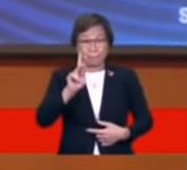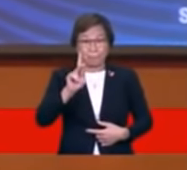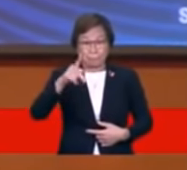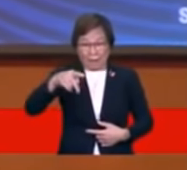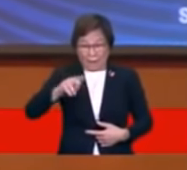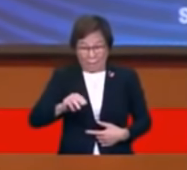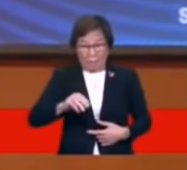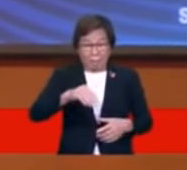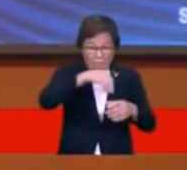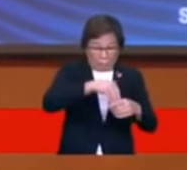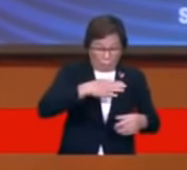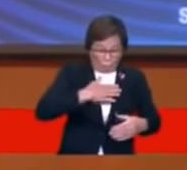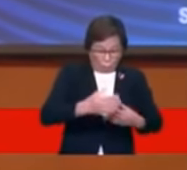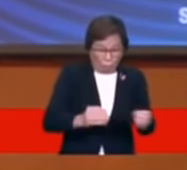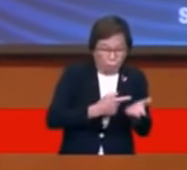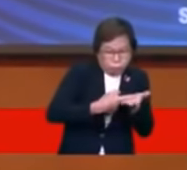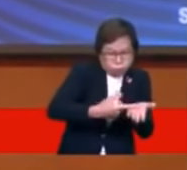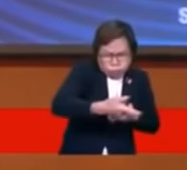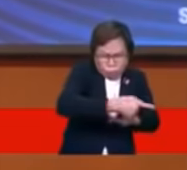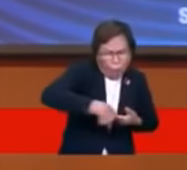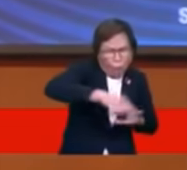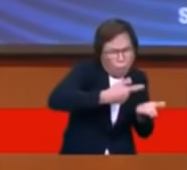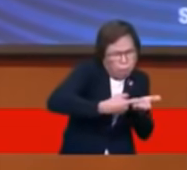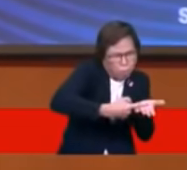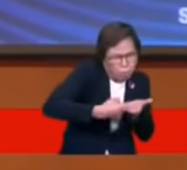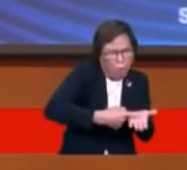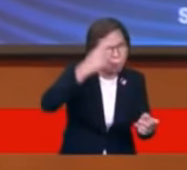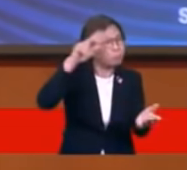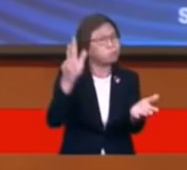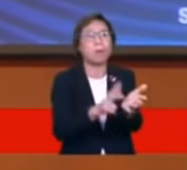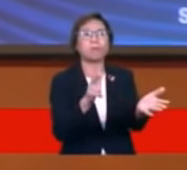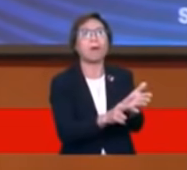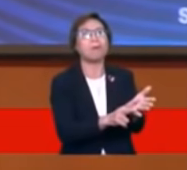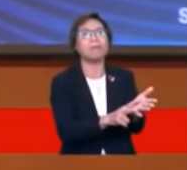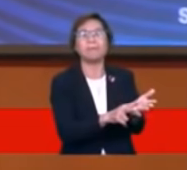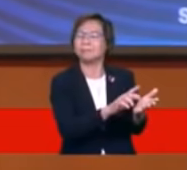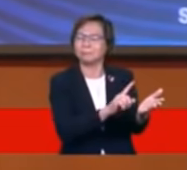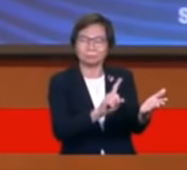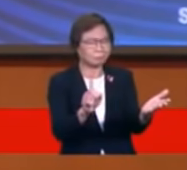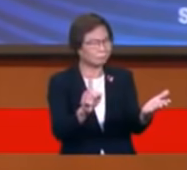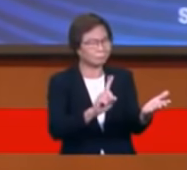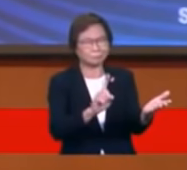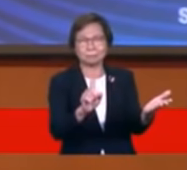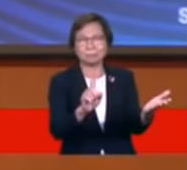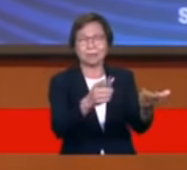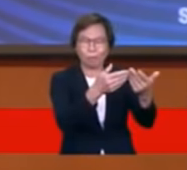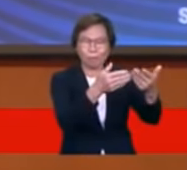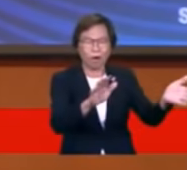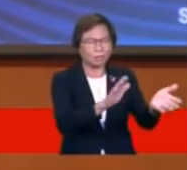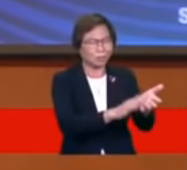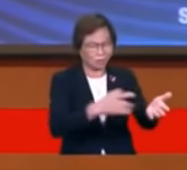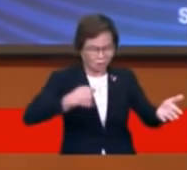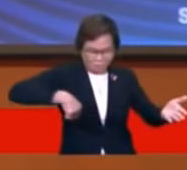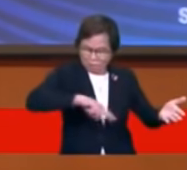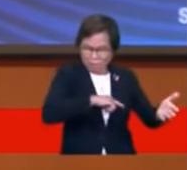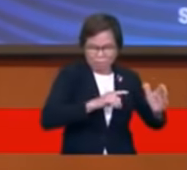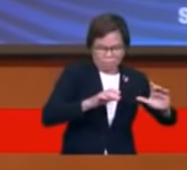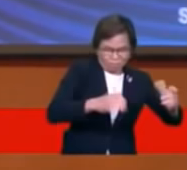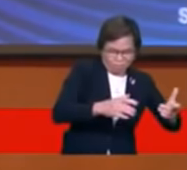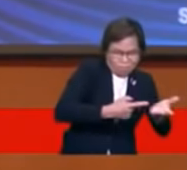sekadar kami duduk berbincang sama kami dan menetapkan Apakah perancang membuka Anyer